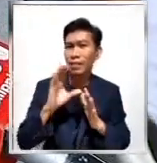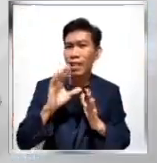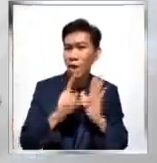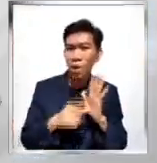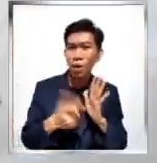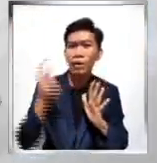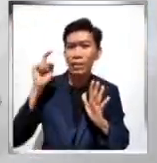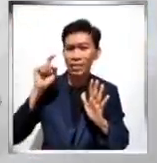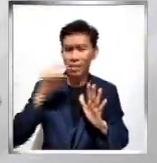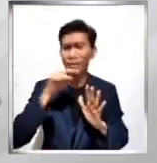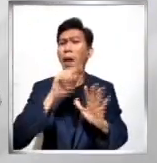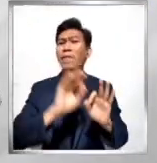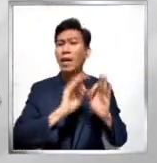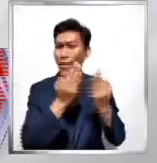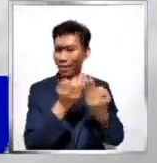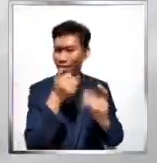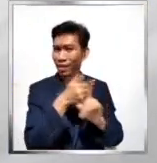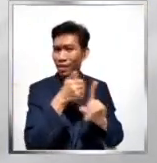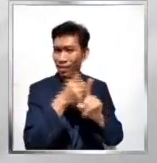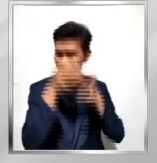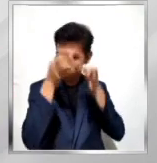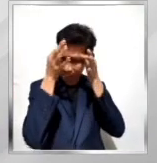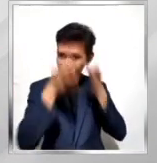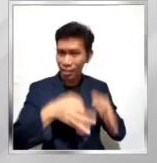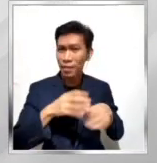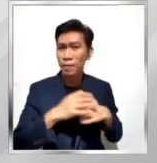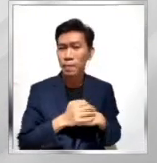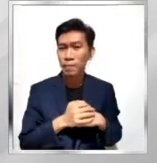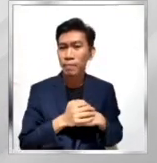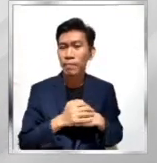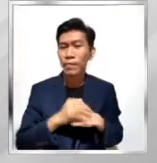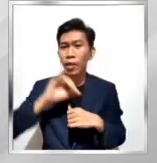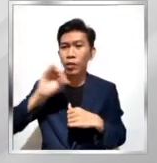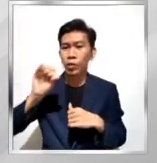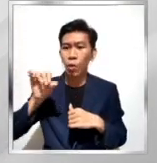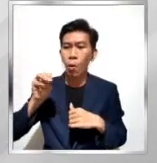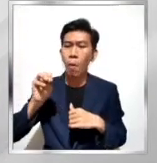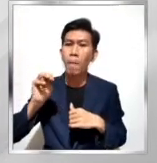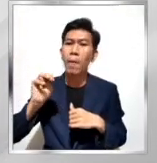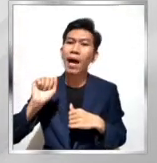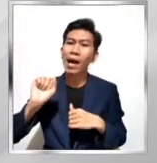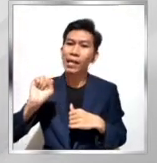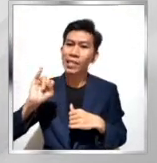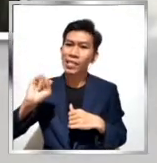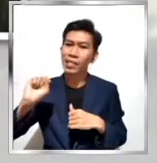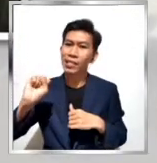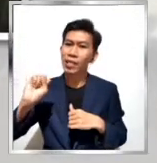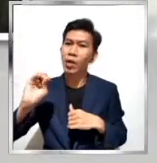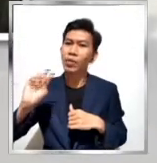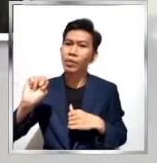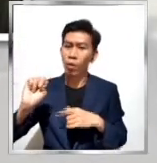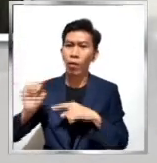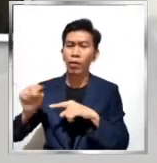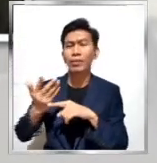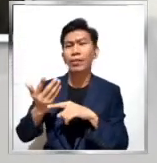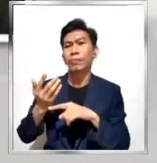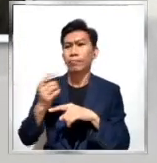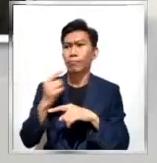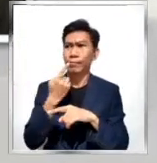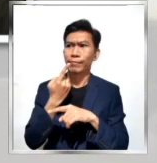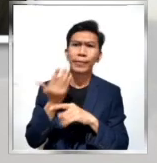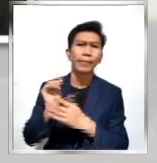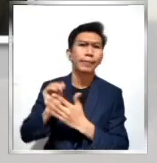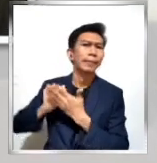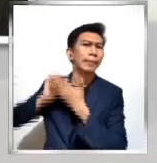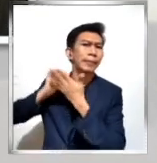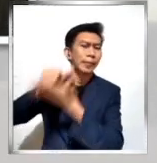family. Mariing ding ikinundina ni Joma Sison, Chief Political Consultant ng NDFP ang pagpatay. Nanawagan naman ang Free